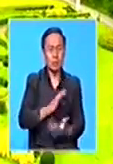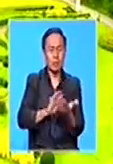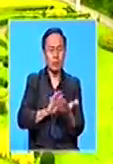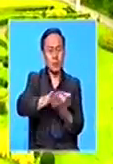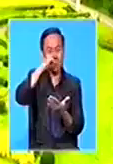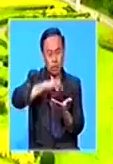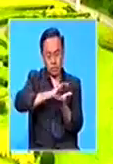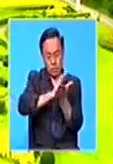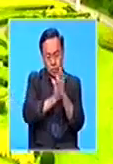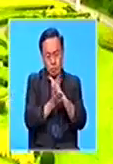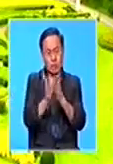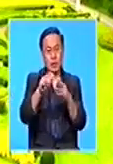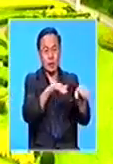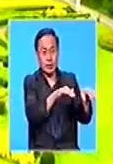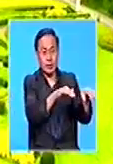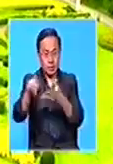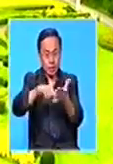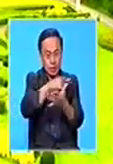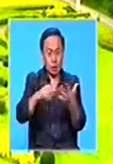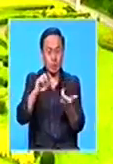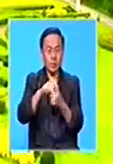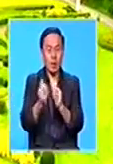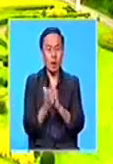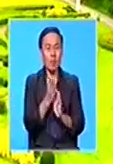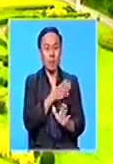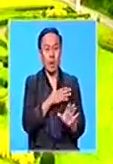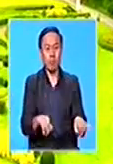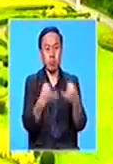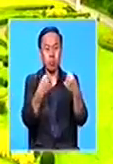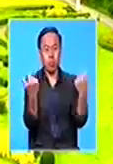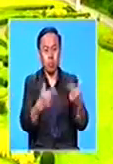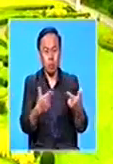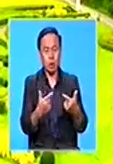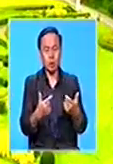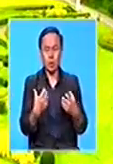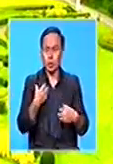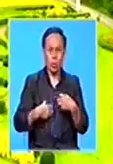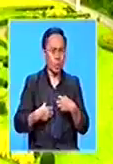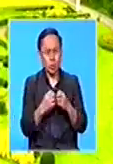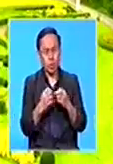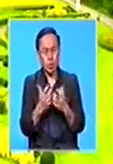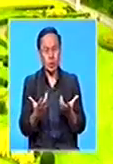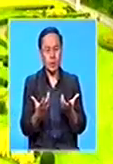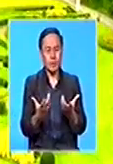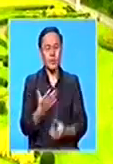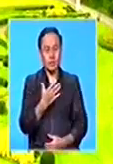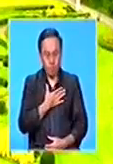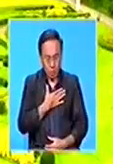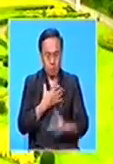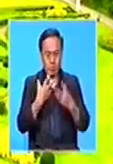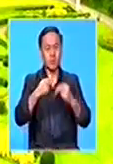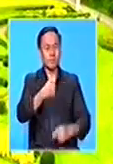องกำลังจะปฏิรูปกำลังจะเลือกตั้งอ่ะตีกันเรื่องพระเรื่องอะไรอีกโน่วุ่นวายหมดเลยนะแต่ไม่ไรผม